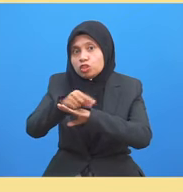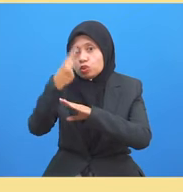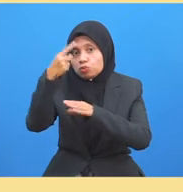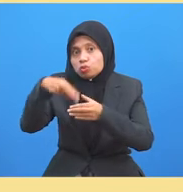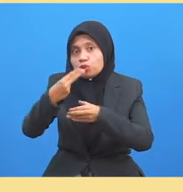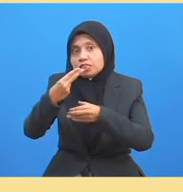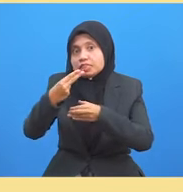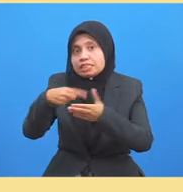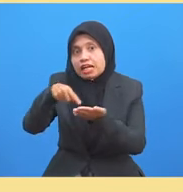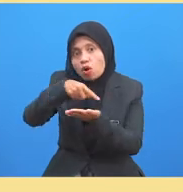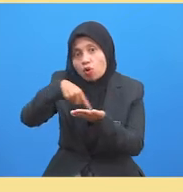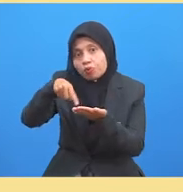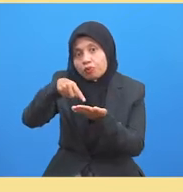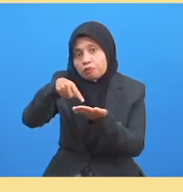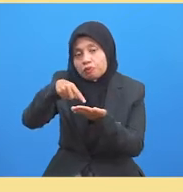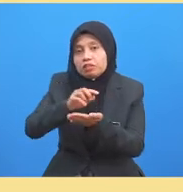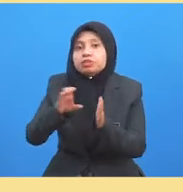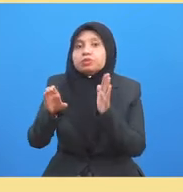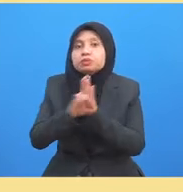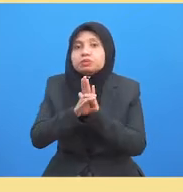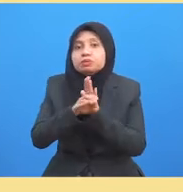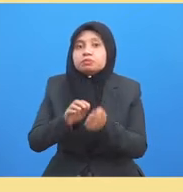menghasilkan model olokan,